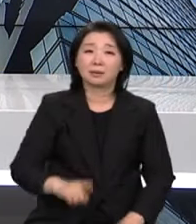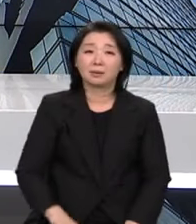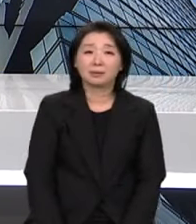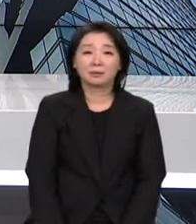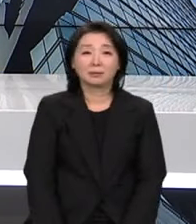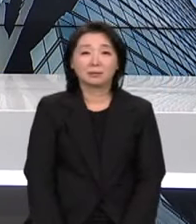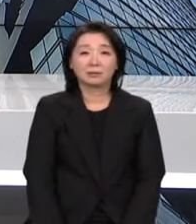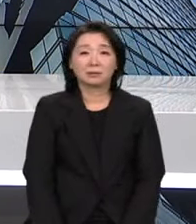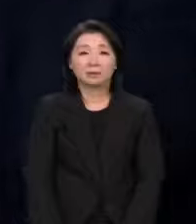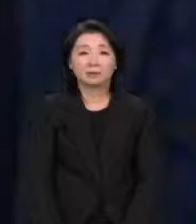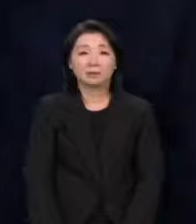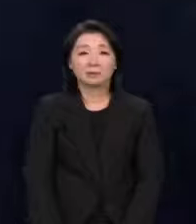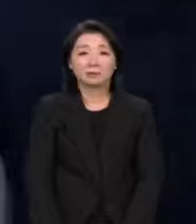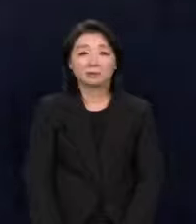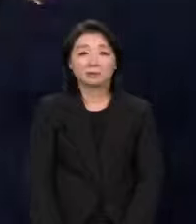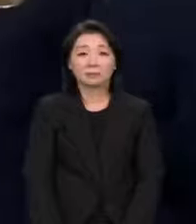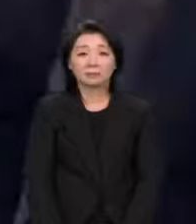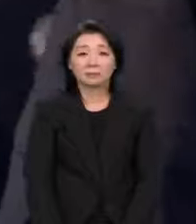했습니다